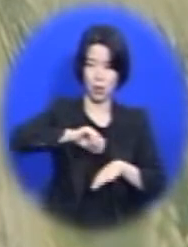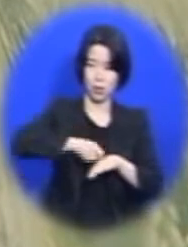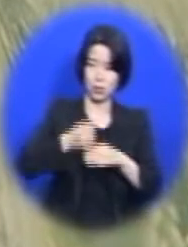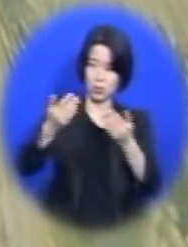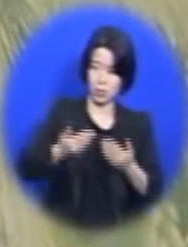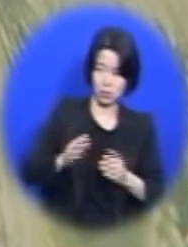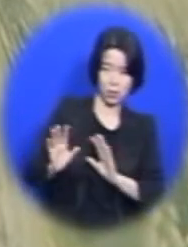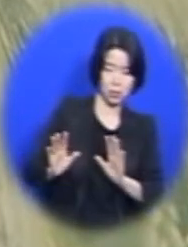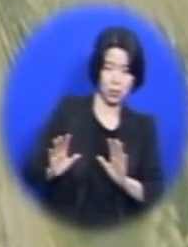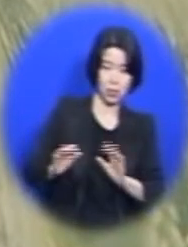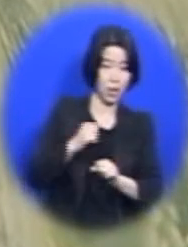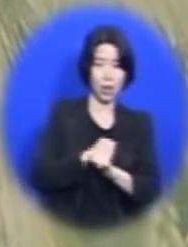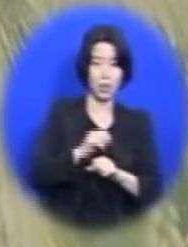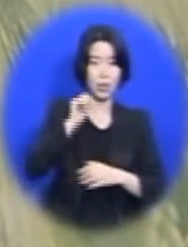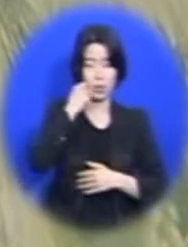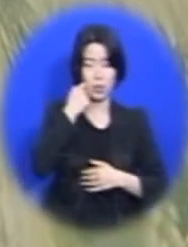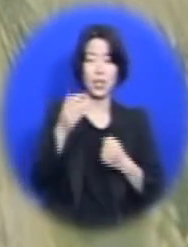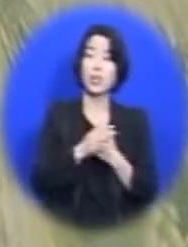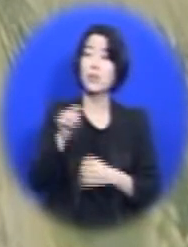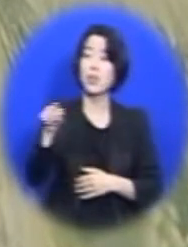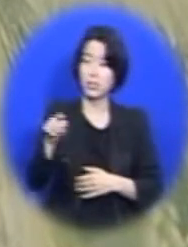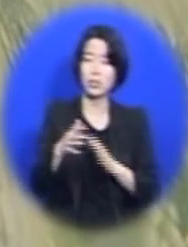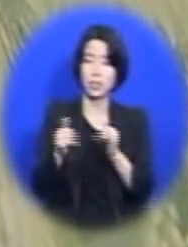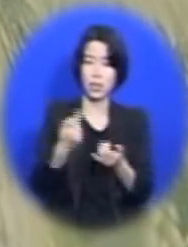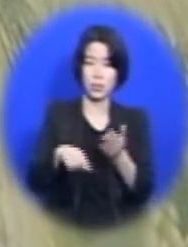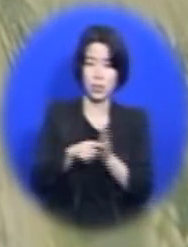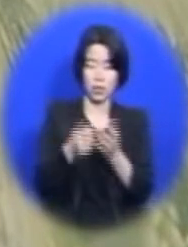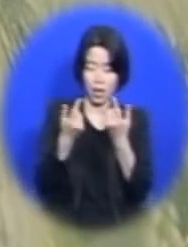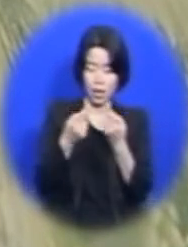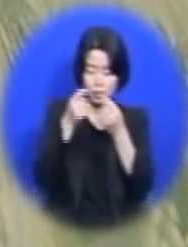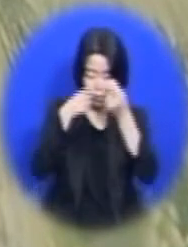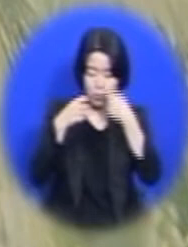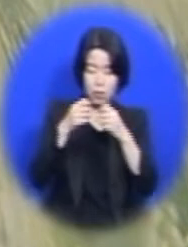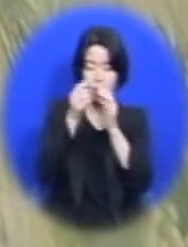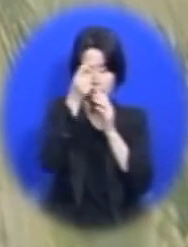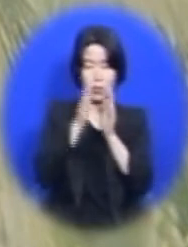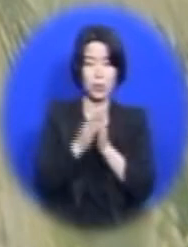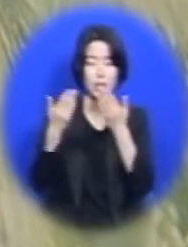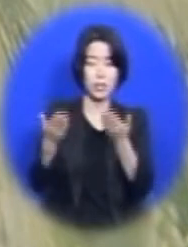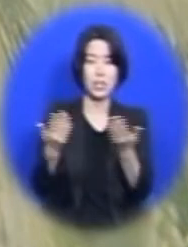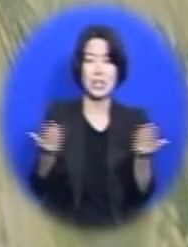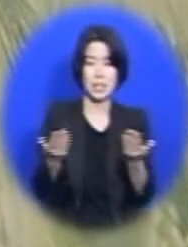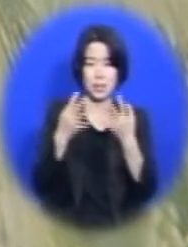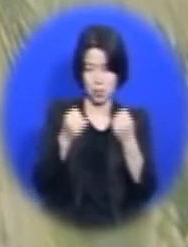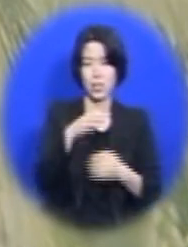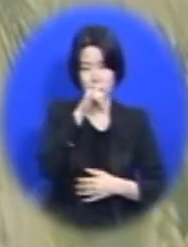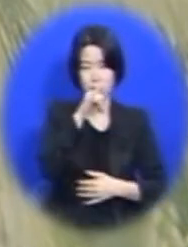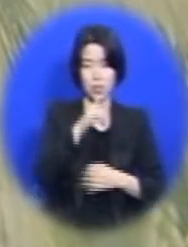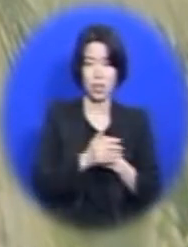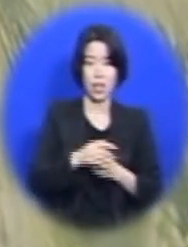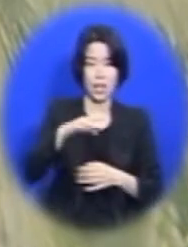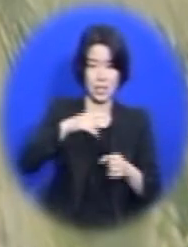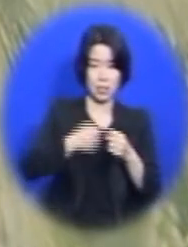안 받는다 할 수도 없고 그래서 그를 위해서 같이 눈물로 기도해 드린 일이 한두 번이 아닙니다.